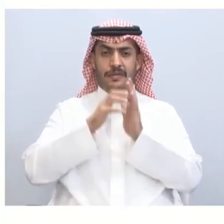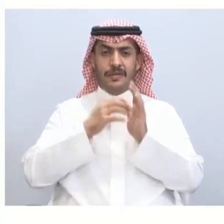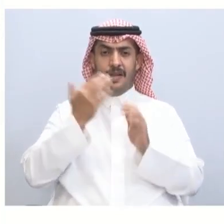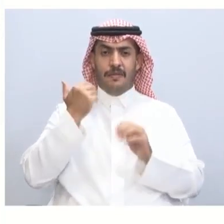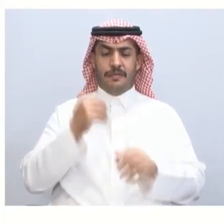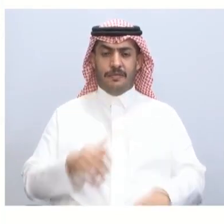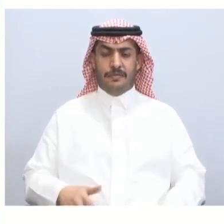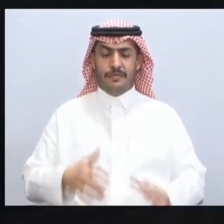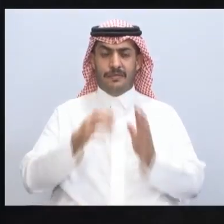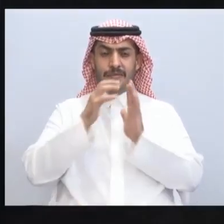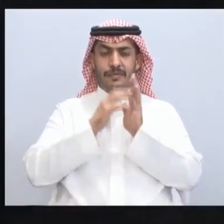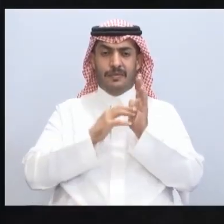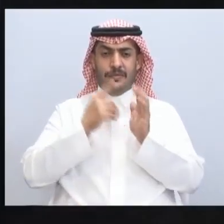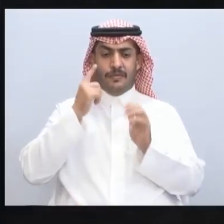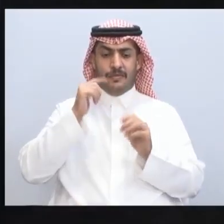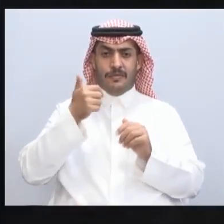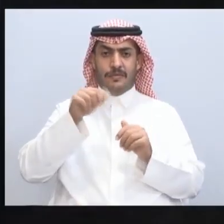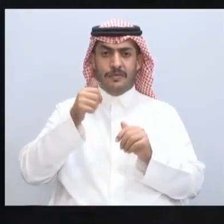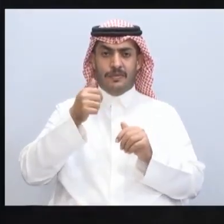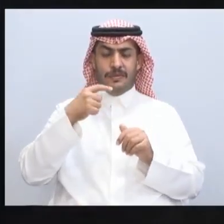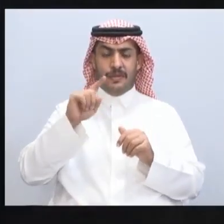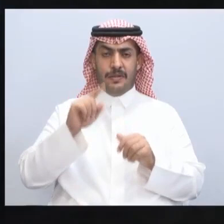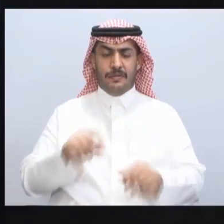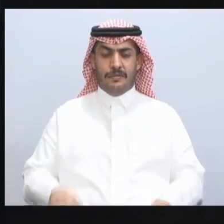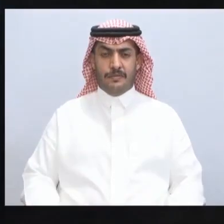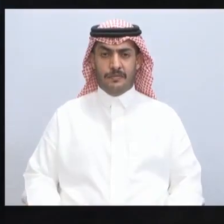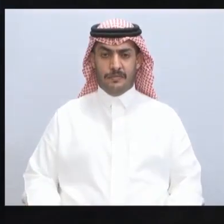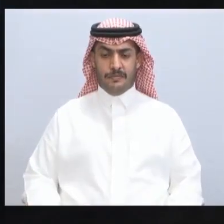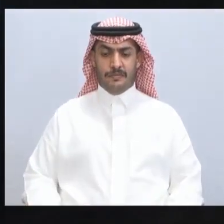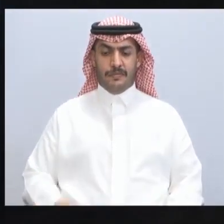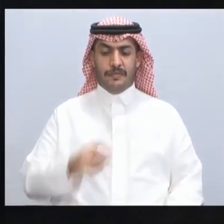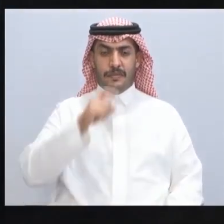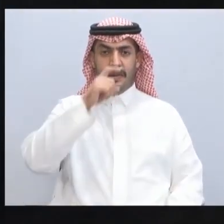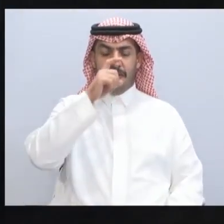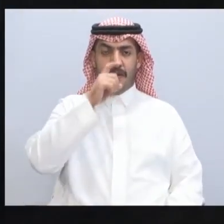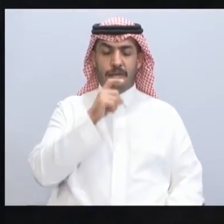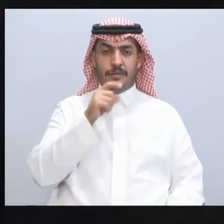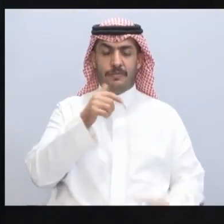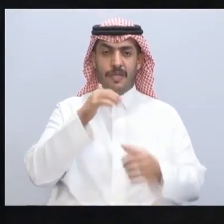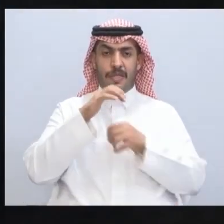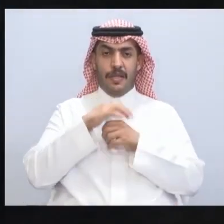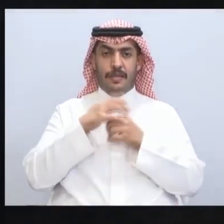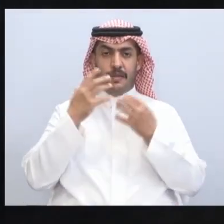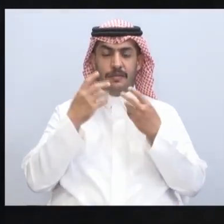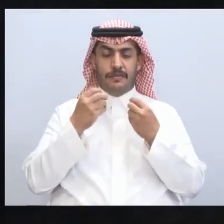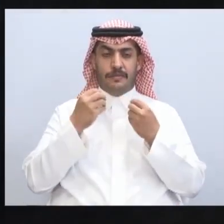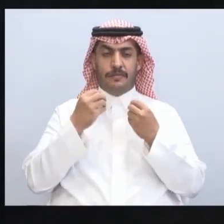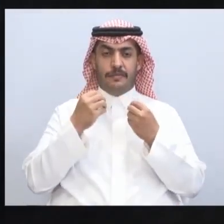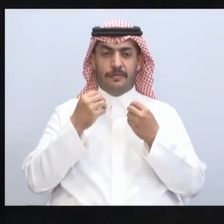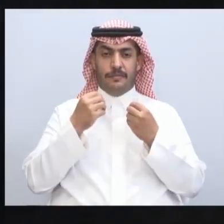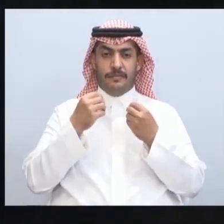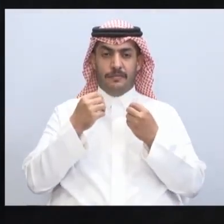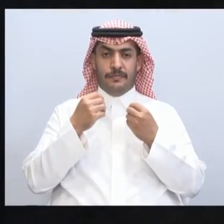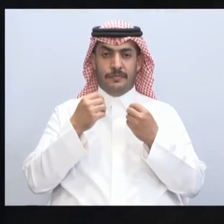السابقه ما هو رايكم بهذه العباره يجب ان اواجه هذه الضغوط هل